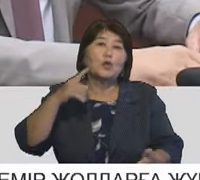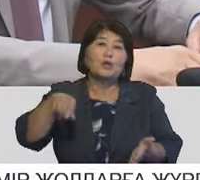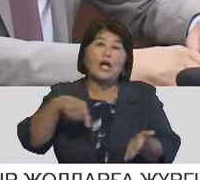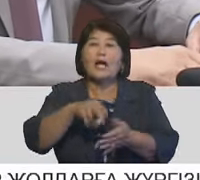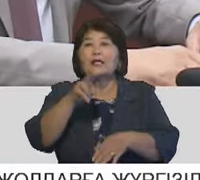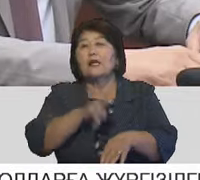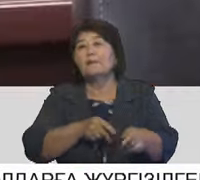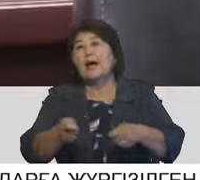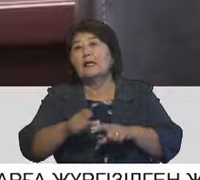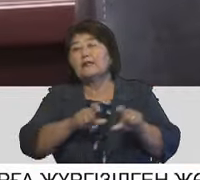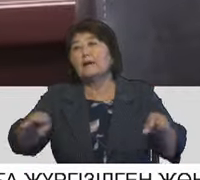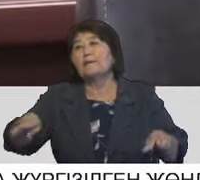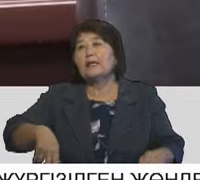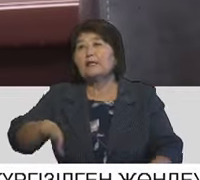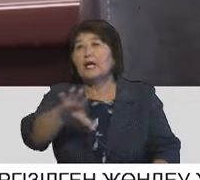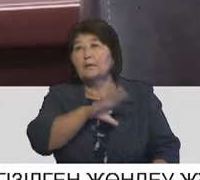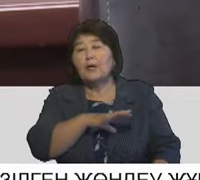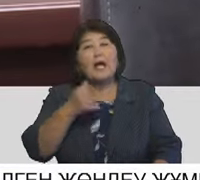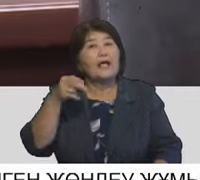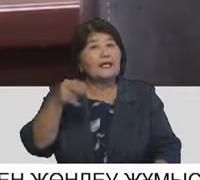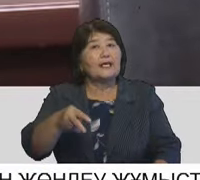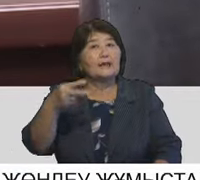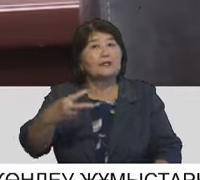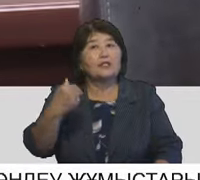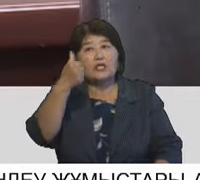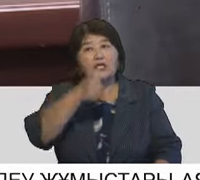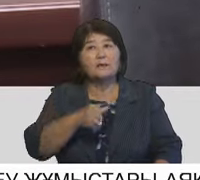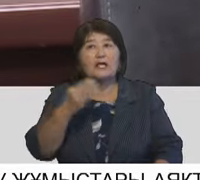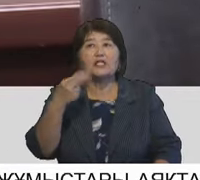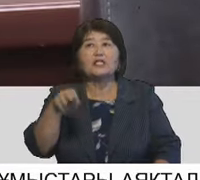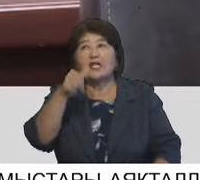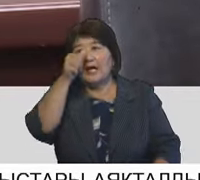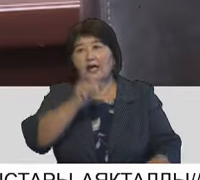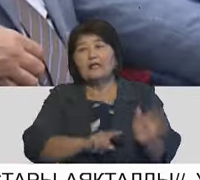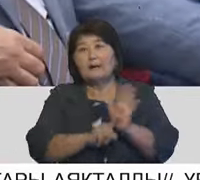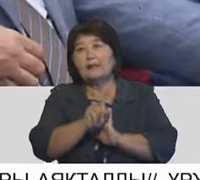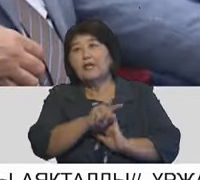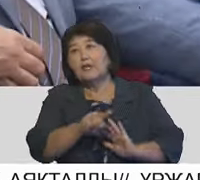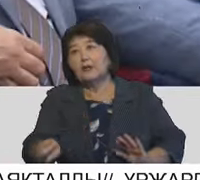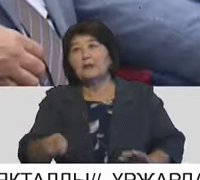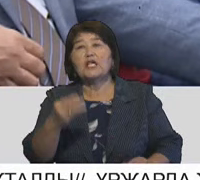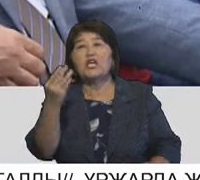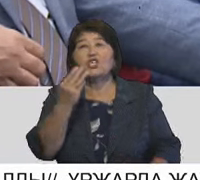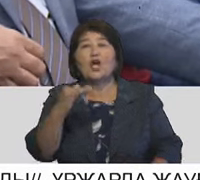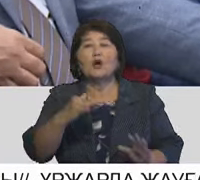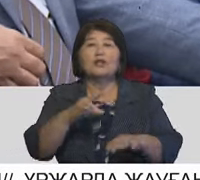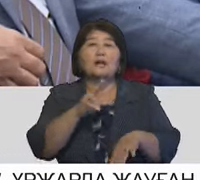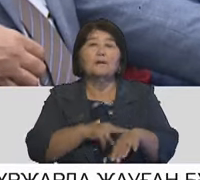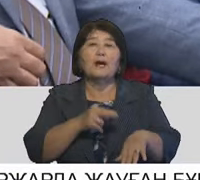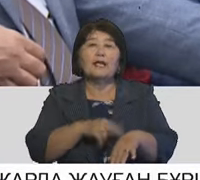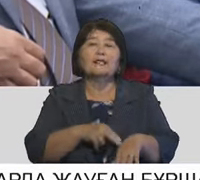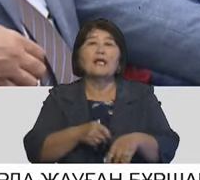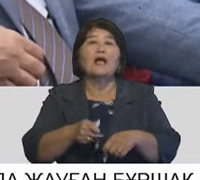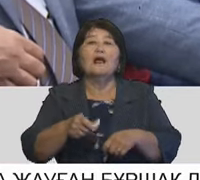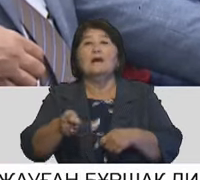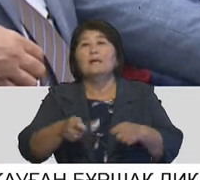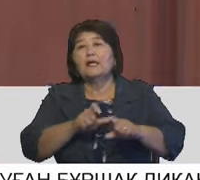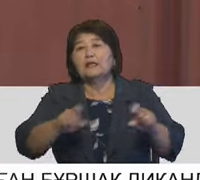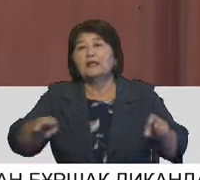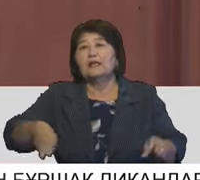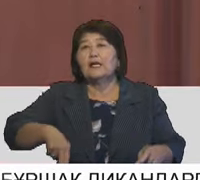полиция басқармасының бастығы болды. Ал 2020 жылдың шілде айынан бастап бүгінге дейін Шиелі аудандық полиция бөлімінің бастығы қызметін